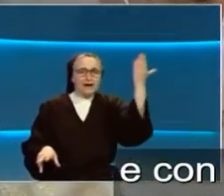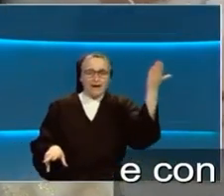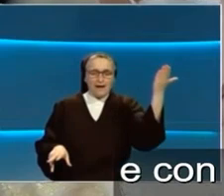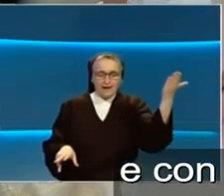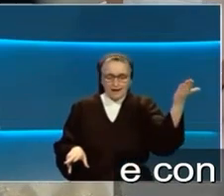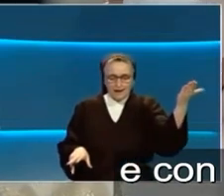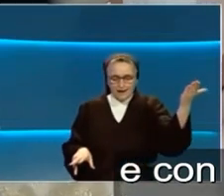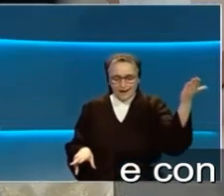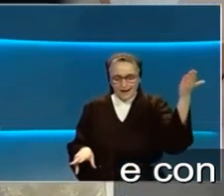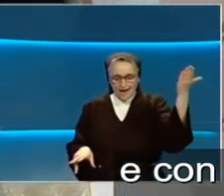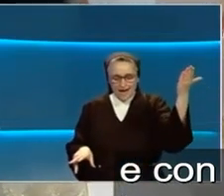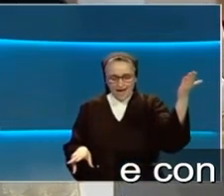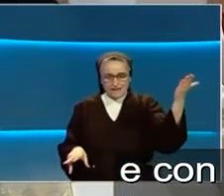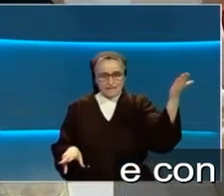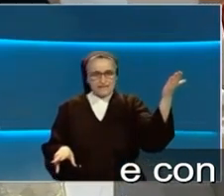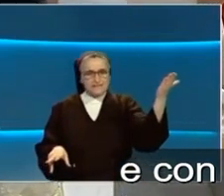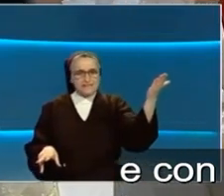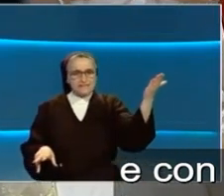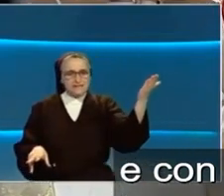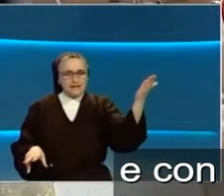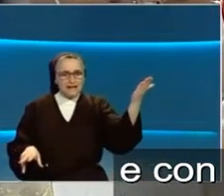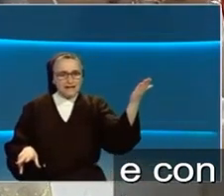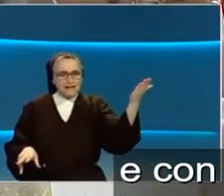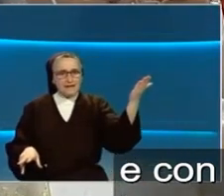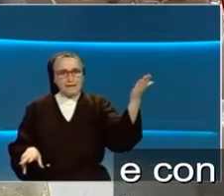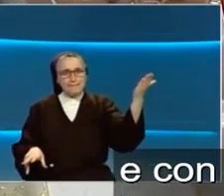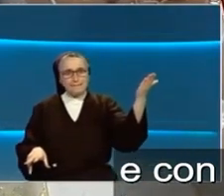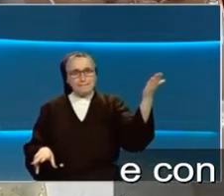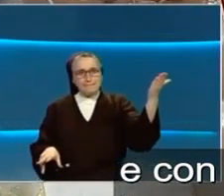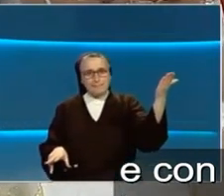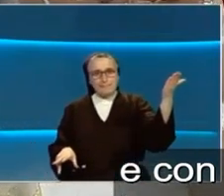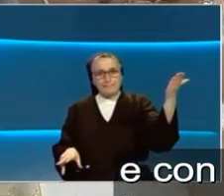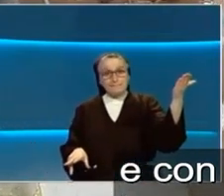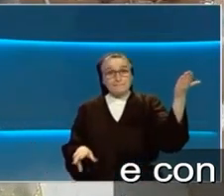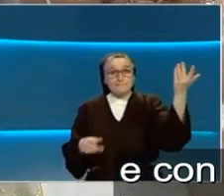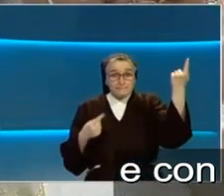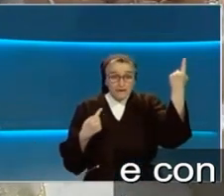detersit. Ex sunt enim festa